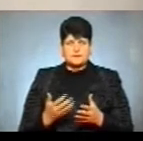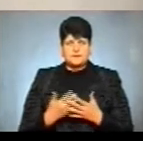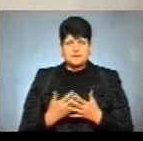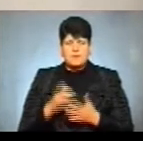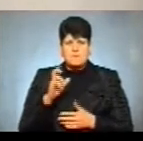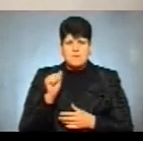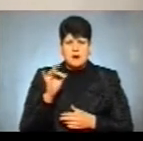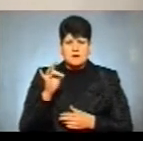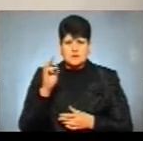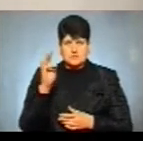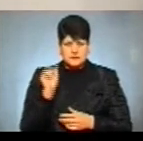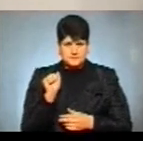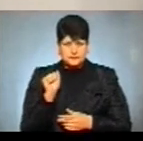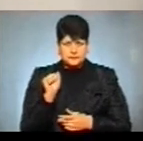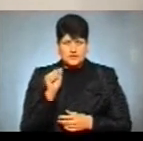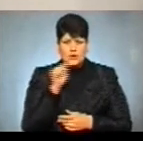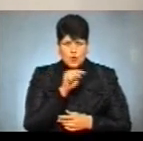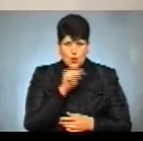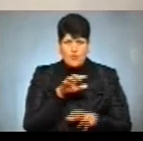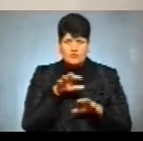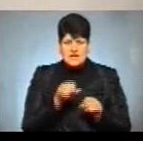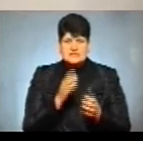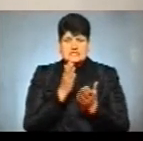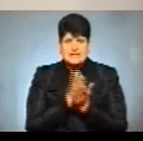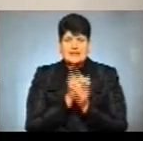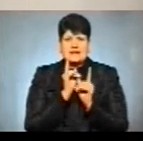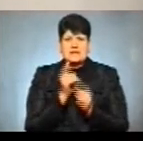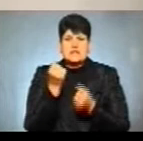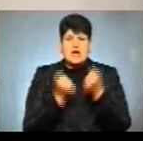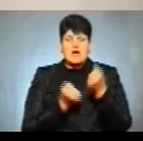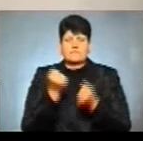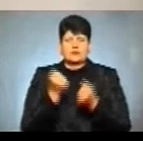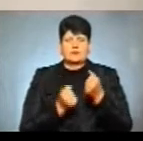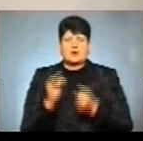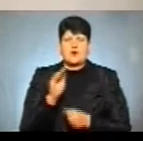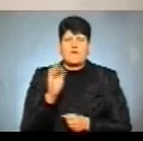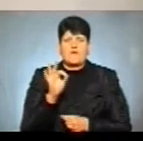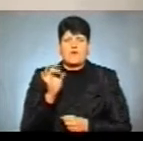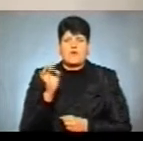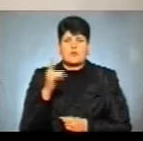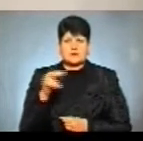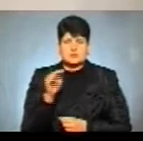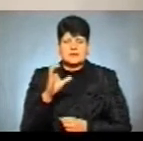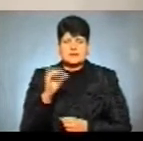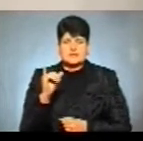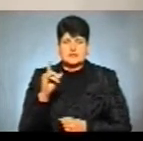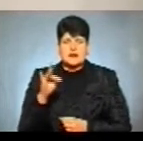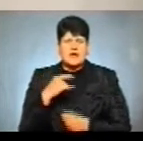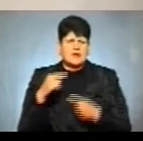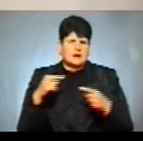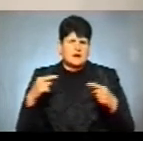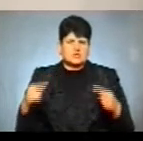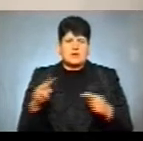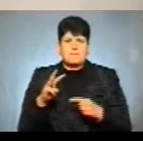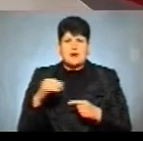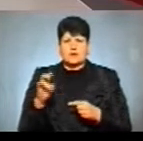в Барни все в його власності є тільки автомобіль Ford Sierra, а все решта рухоме та